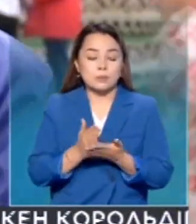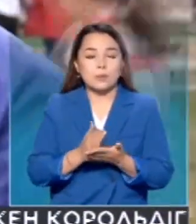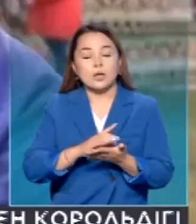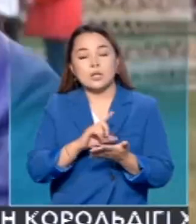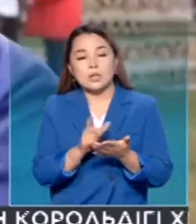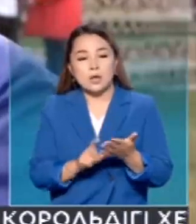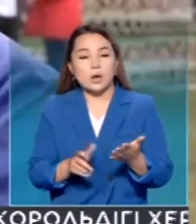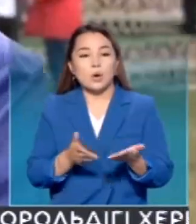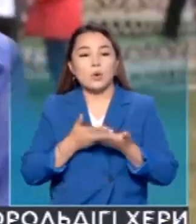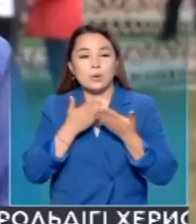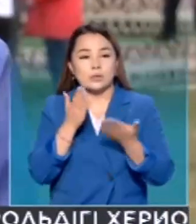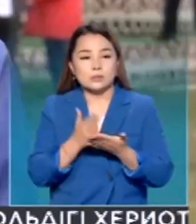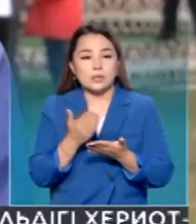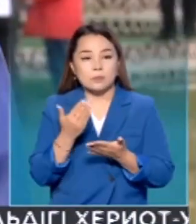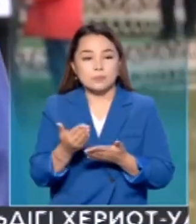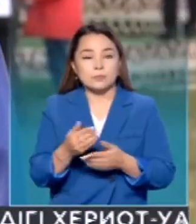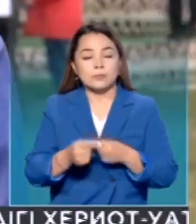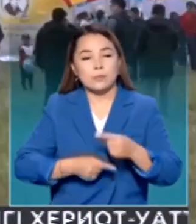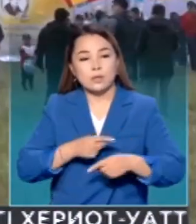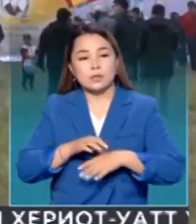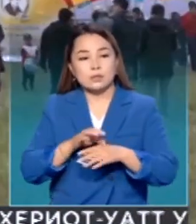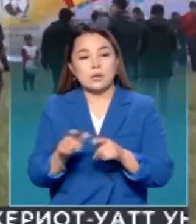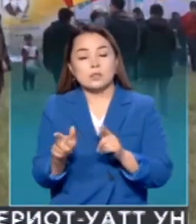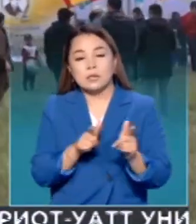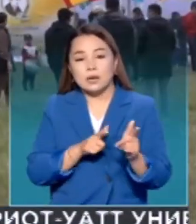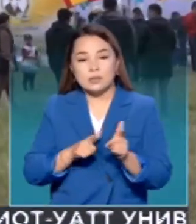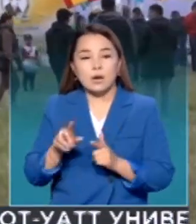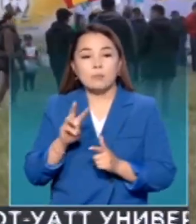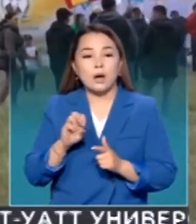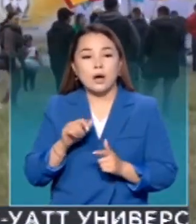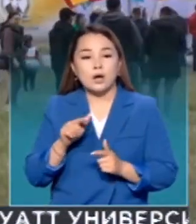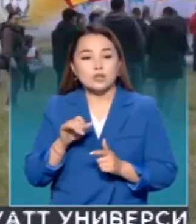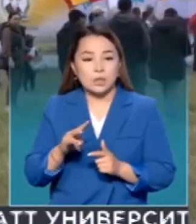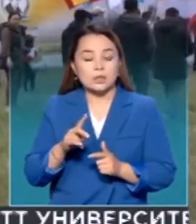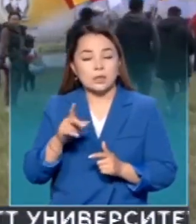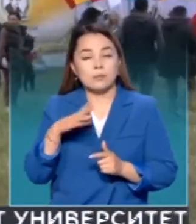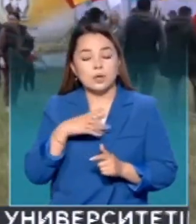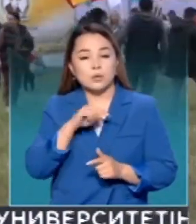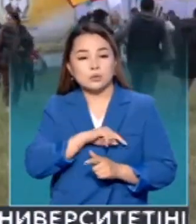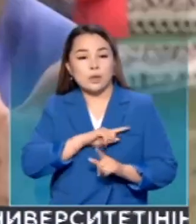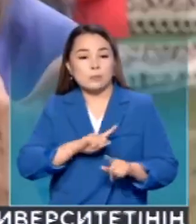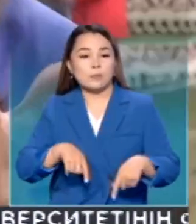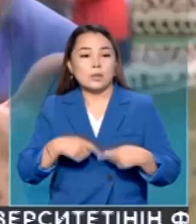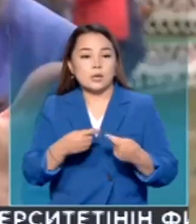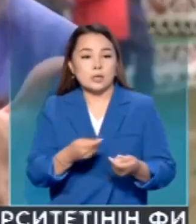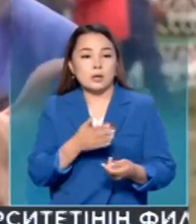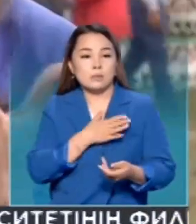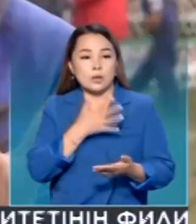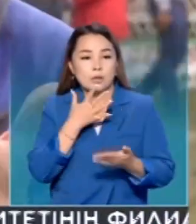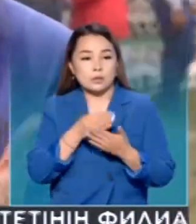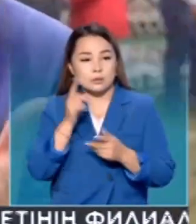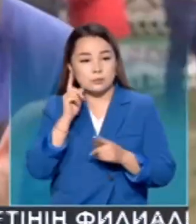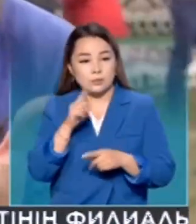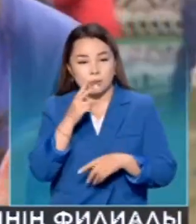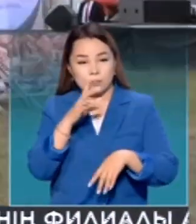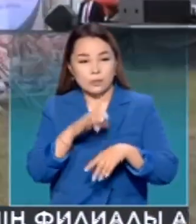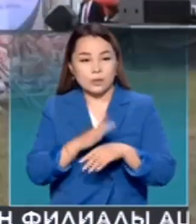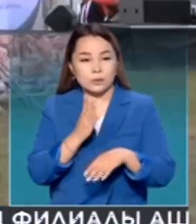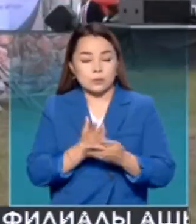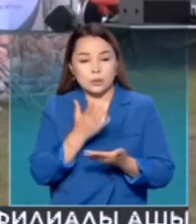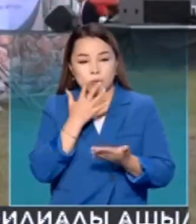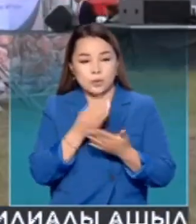Лекцияларды оқытамыз, диссертацияларды дайындаймыз. Мағжандың берген рухы бізде келсеңіз байқай